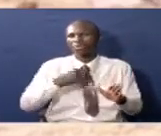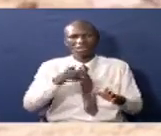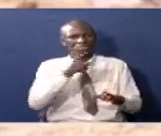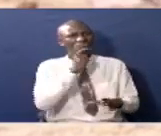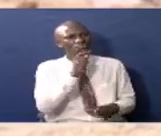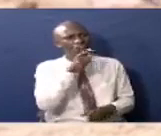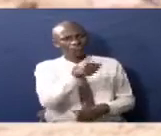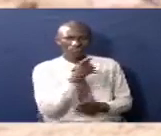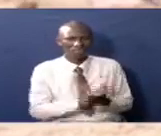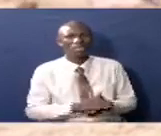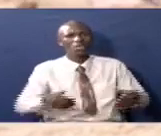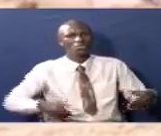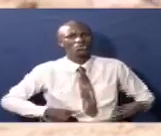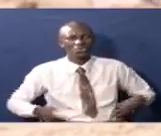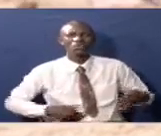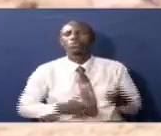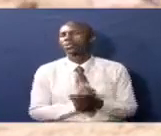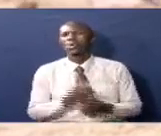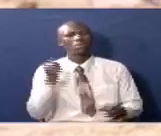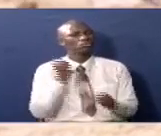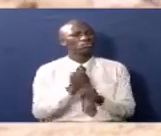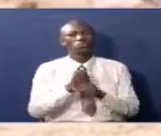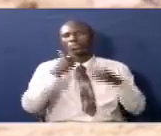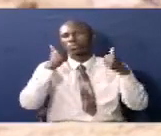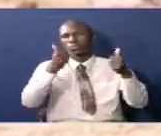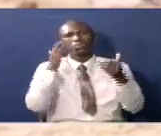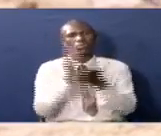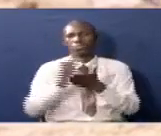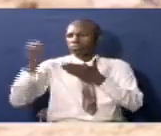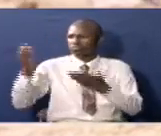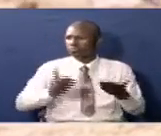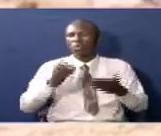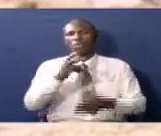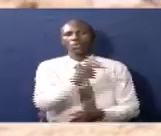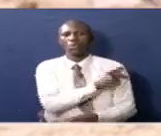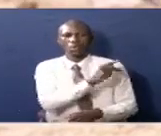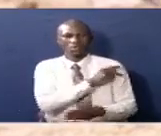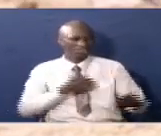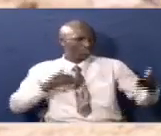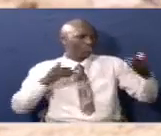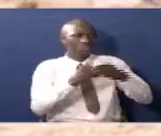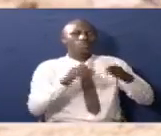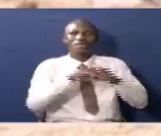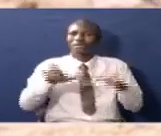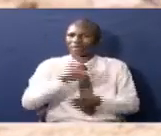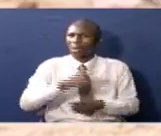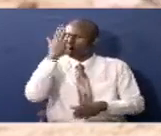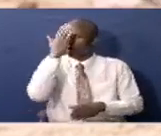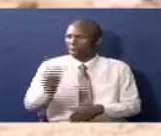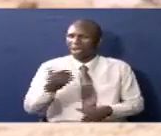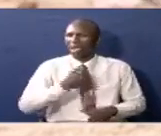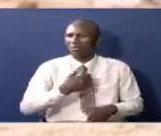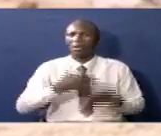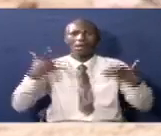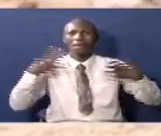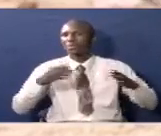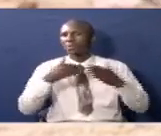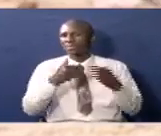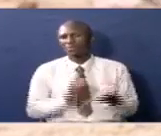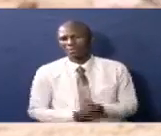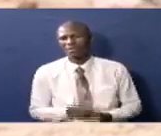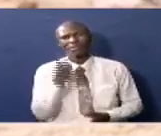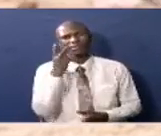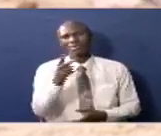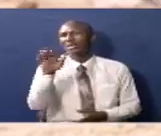kiosu waituwa Muika ni watu ikanesa kutuete Nzanzo atusengesia ba nundu wa kwithi wa andu mei manona